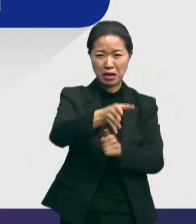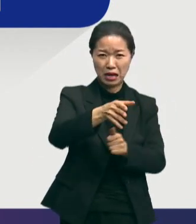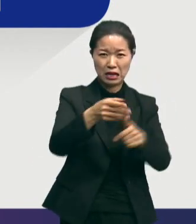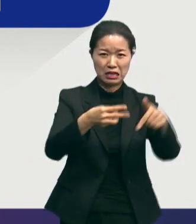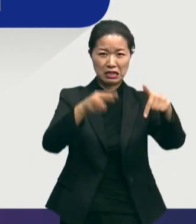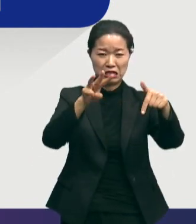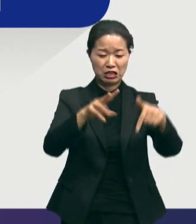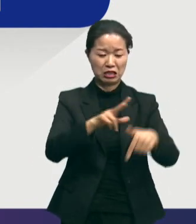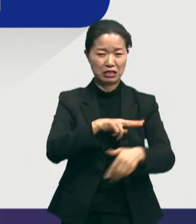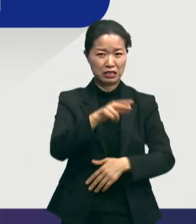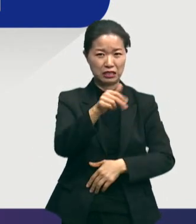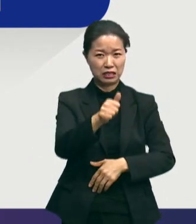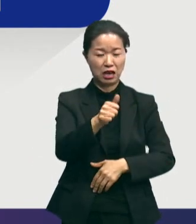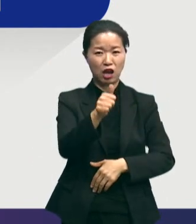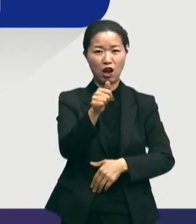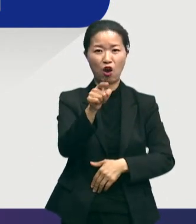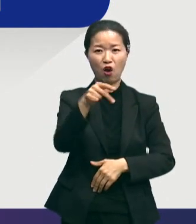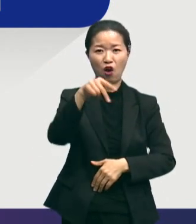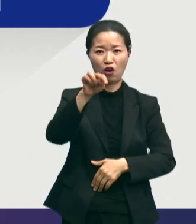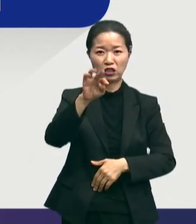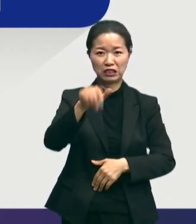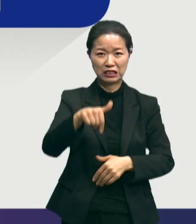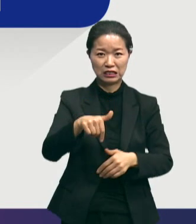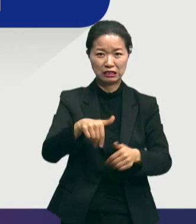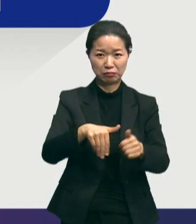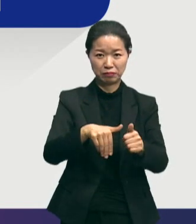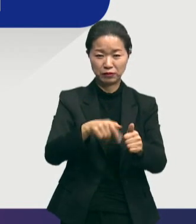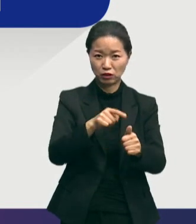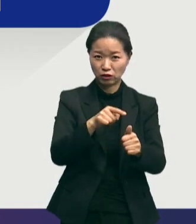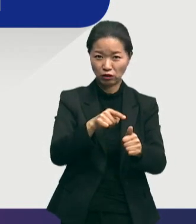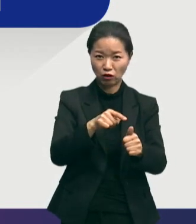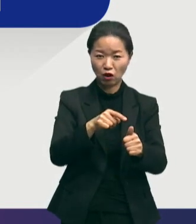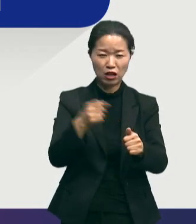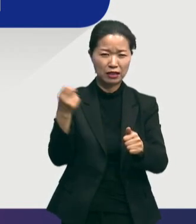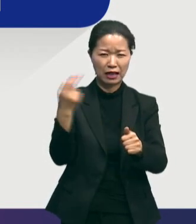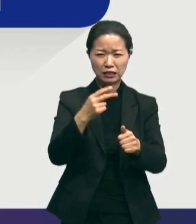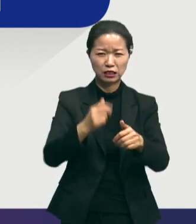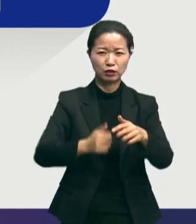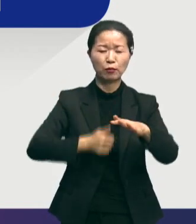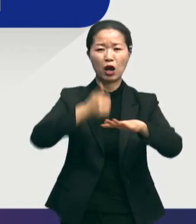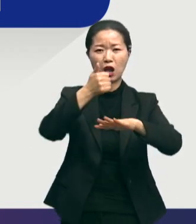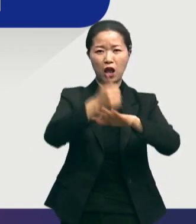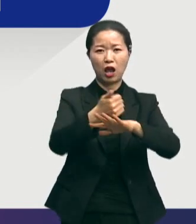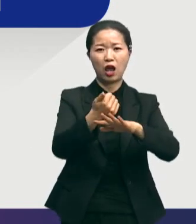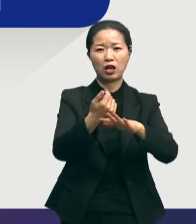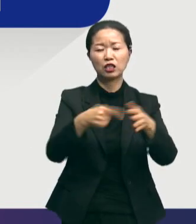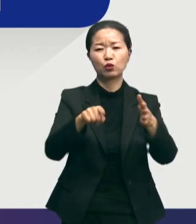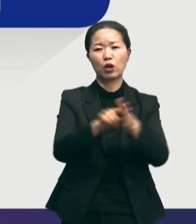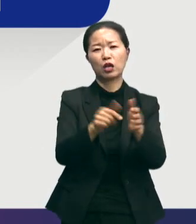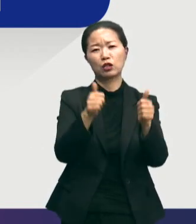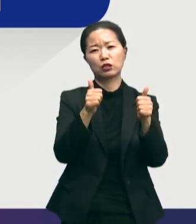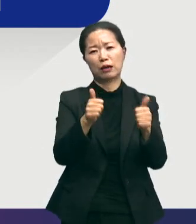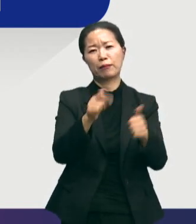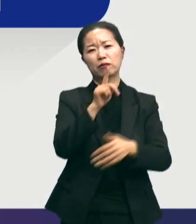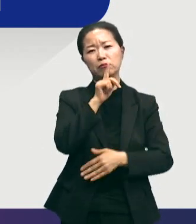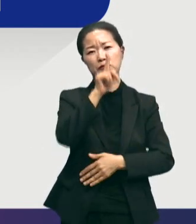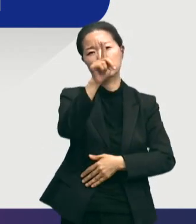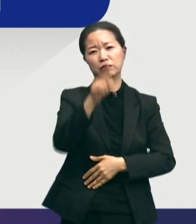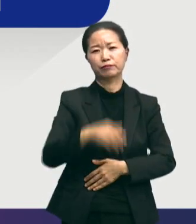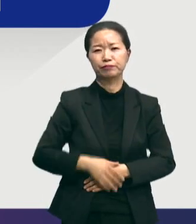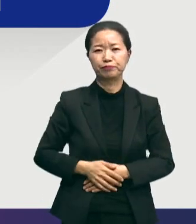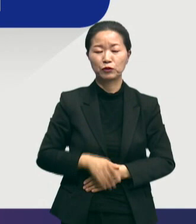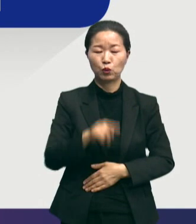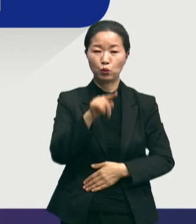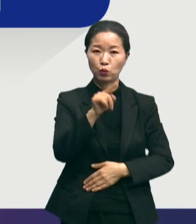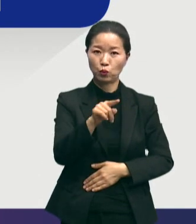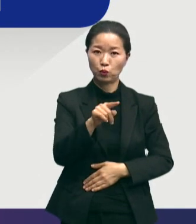인천시의회 의장직에서 쫓겨난 허식 의원이 의장 자리를 탈환하기 위한 법정 공방에 나섰다고 보도했습니다. 이